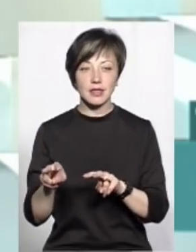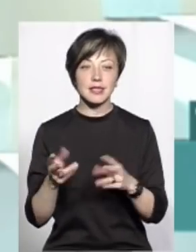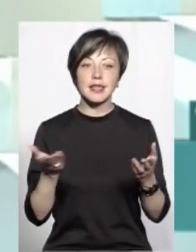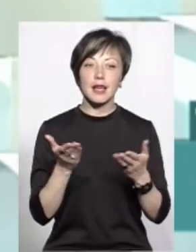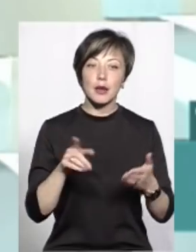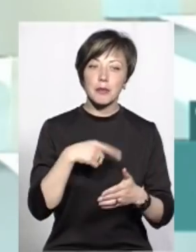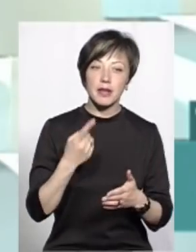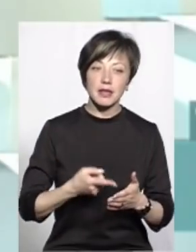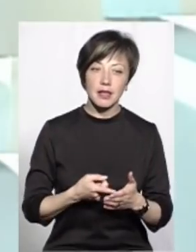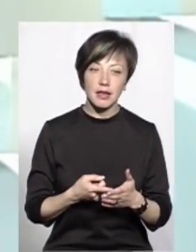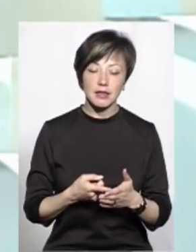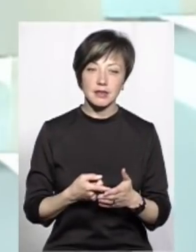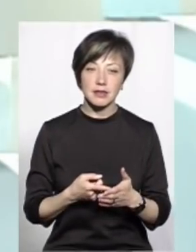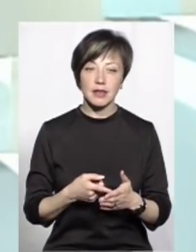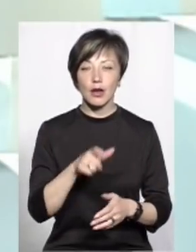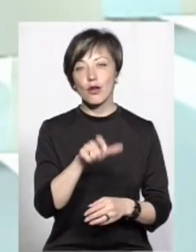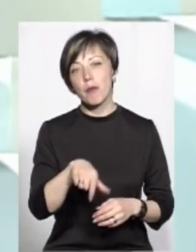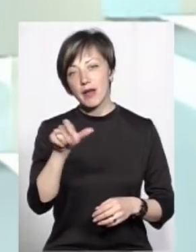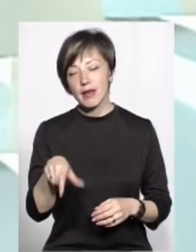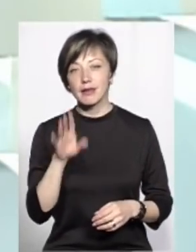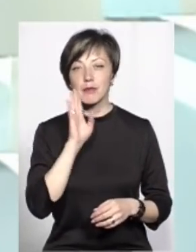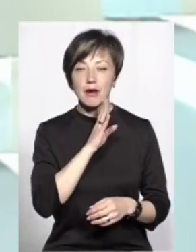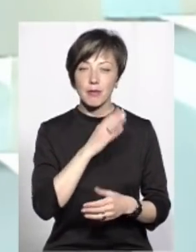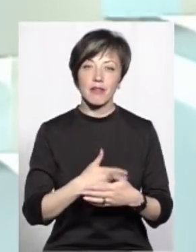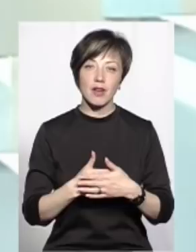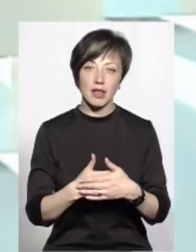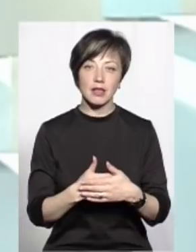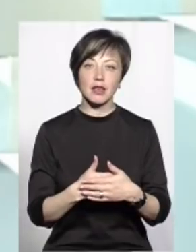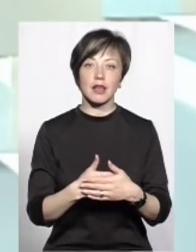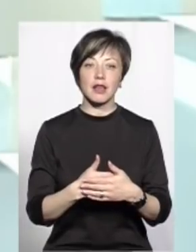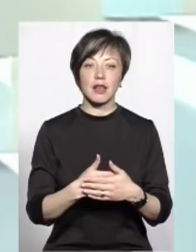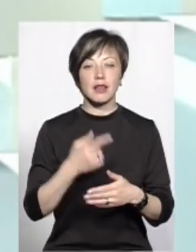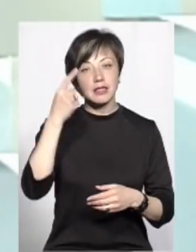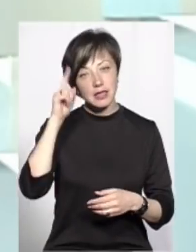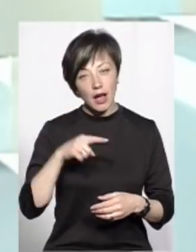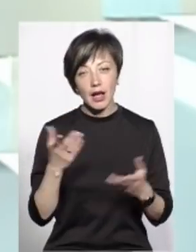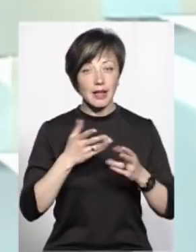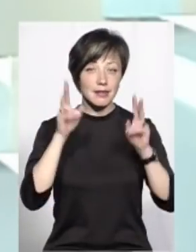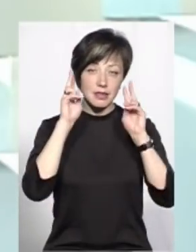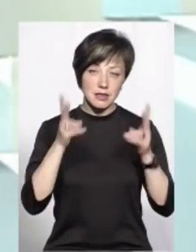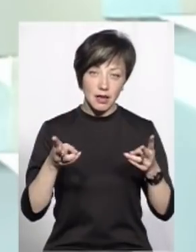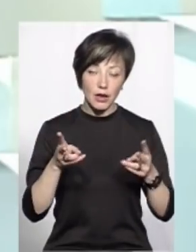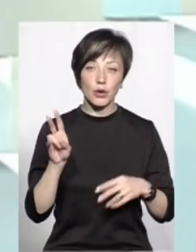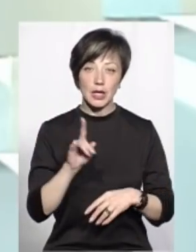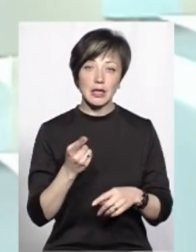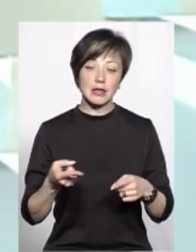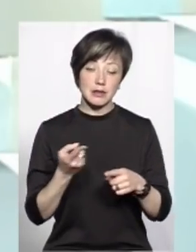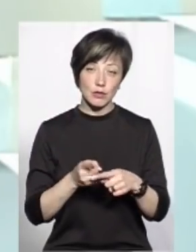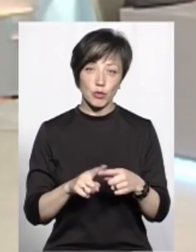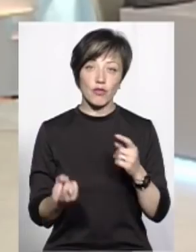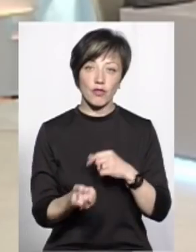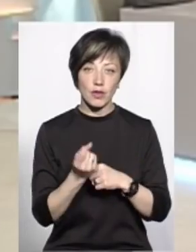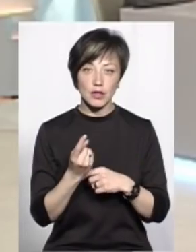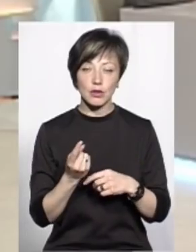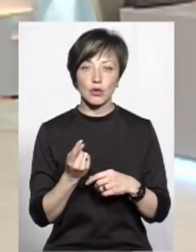яких питань громадяни, мами, вагітні, обізнані, з яких не дуже обізнані. І тому так і виникло